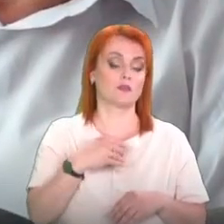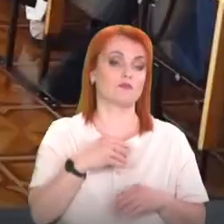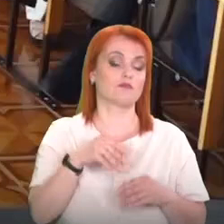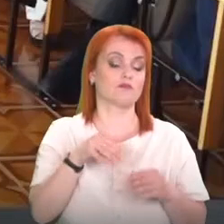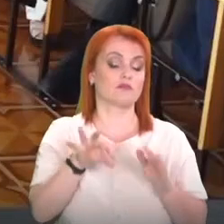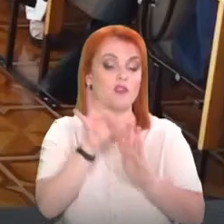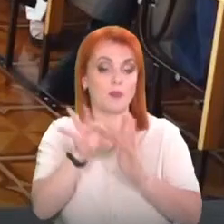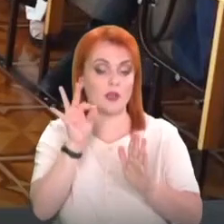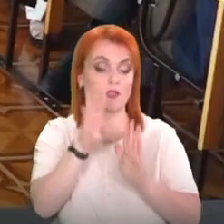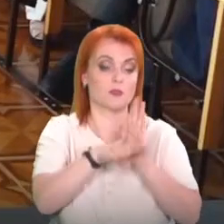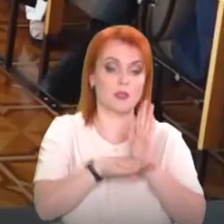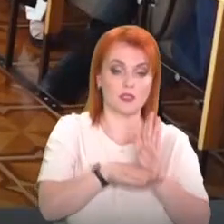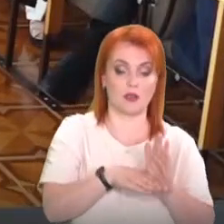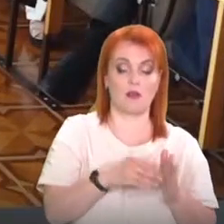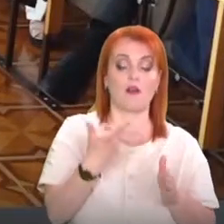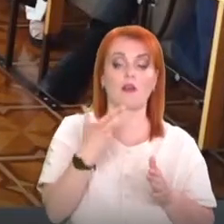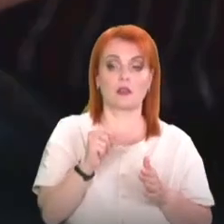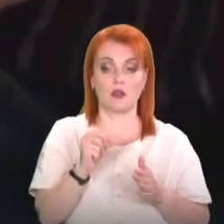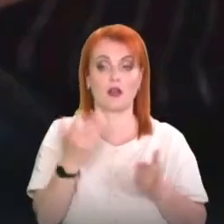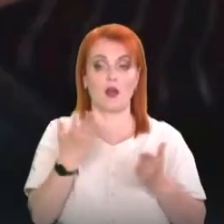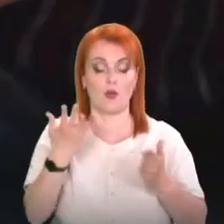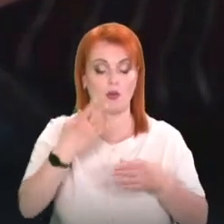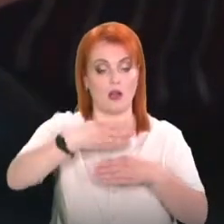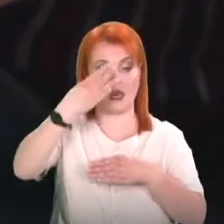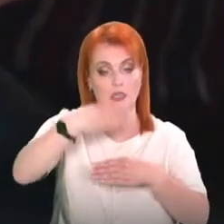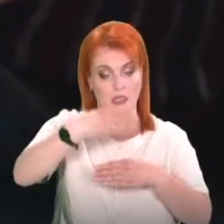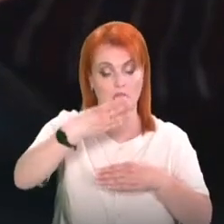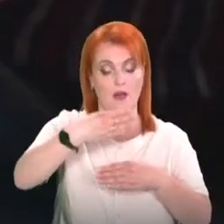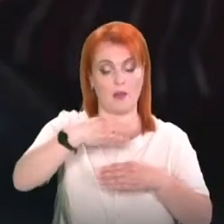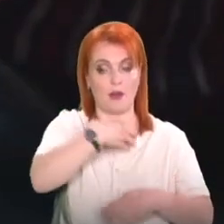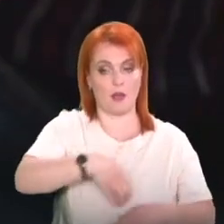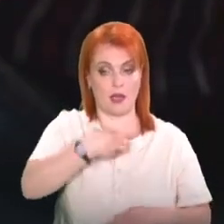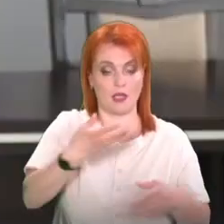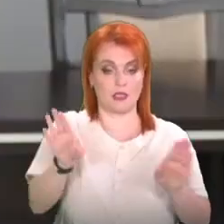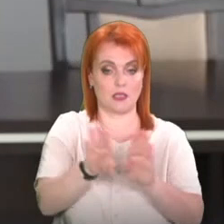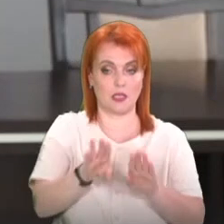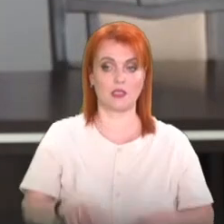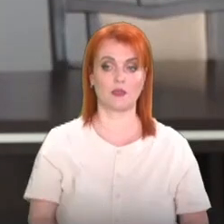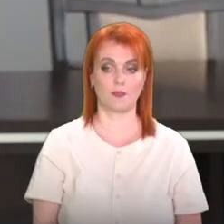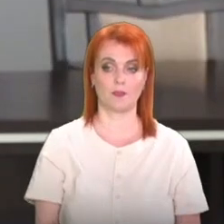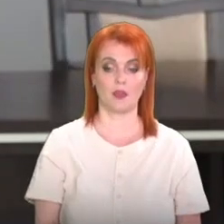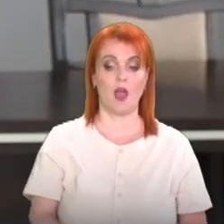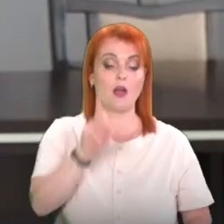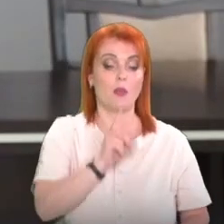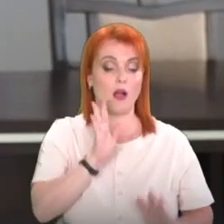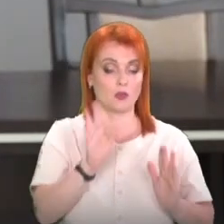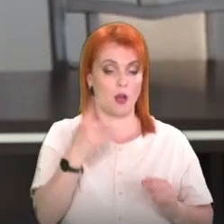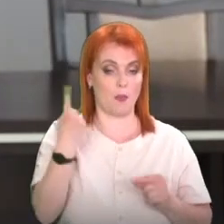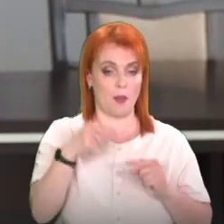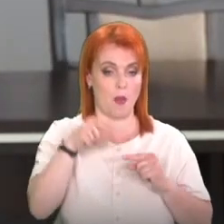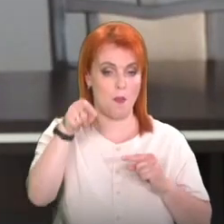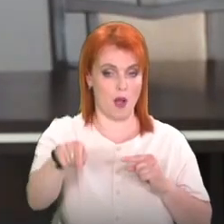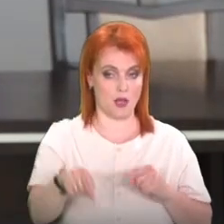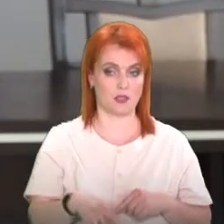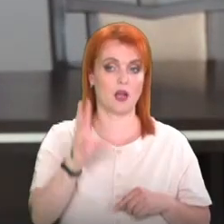comasarea benevolă a două sau a mai multor unități administrativ-teritoriale de nivelul 1. Este primul pas care,